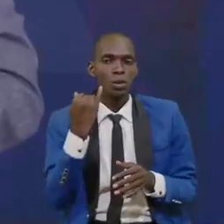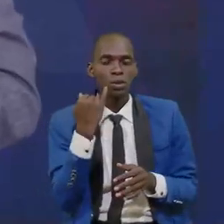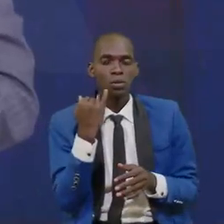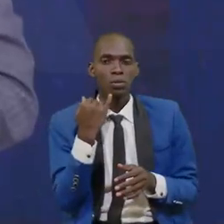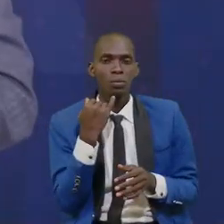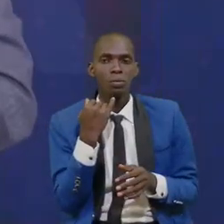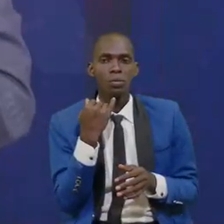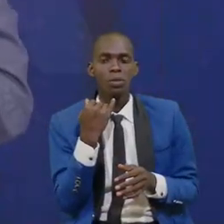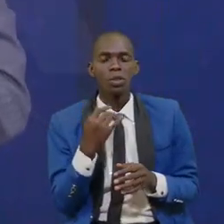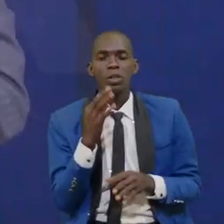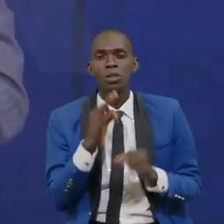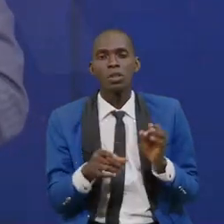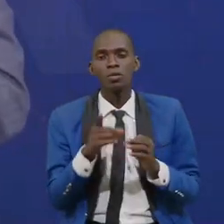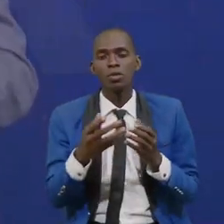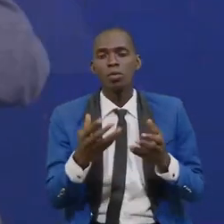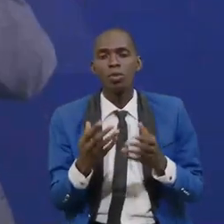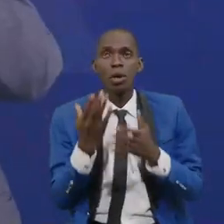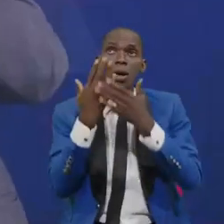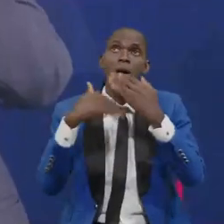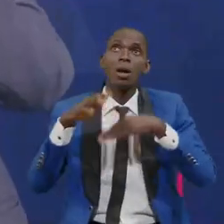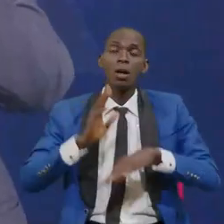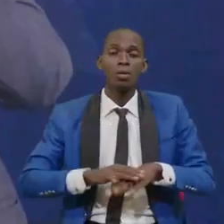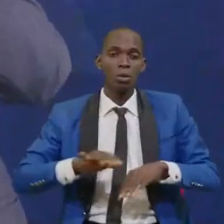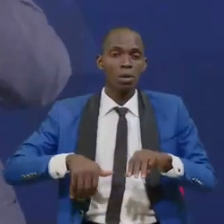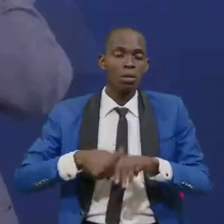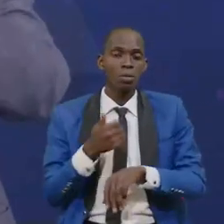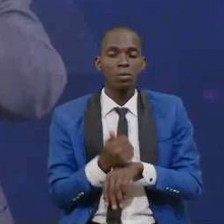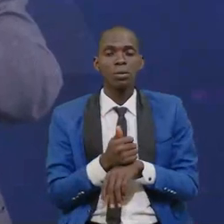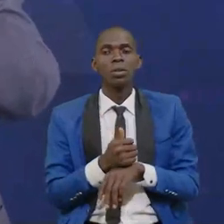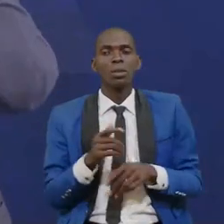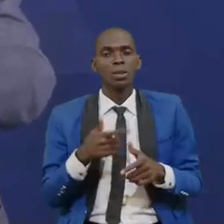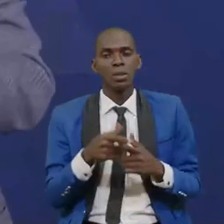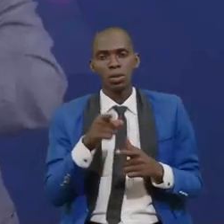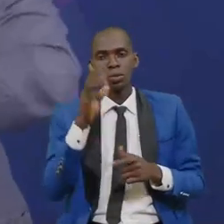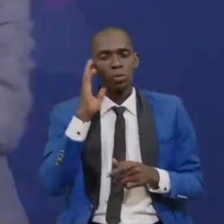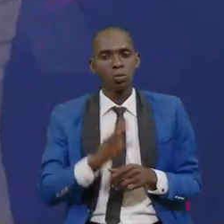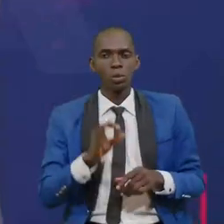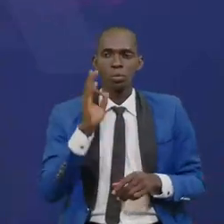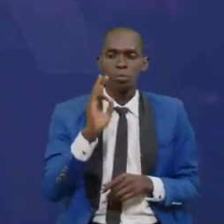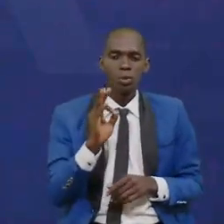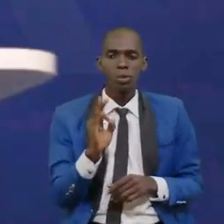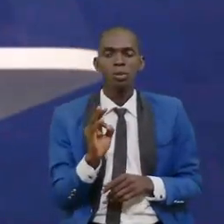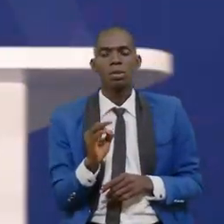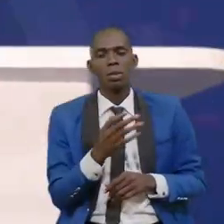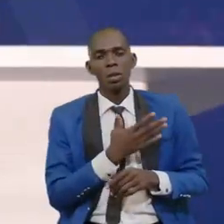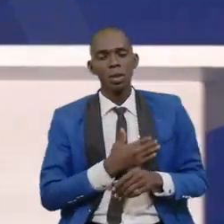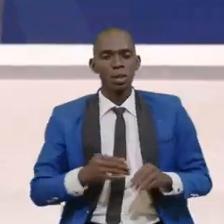Ainsi, si tu veux la confirmation du ciel, tu dois dire, tu dois prêcher, tu dois